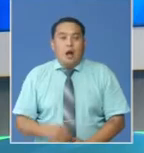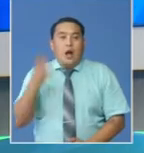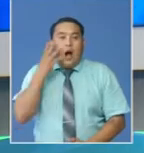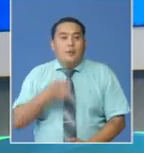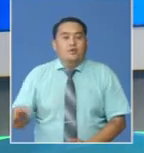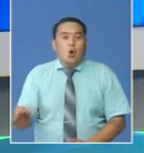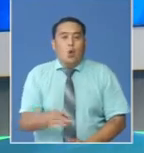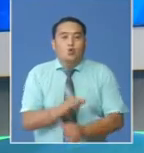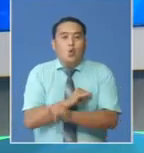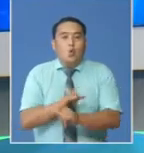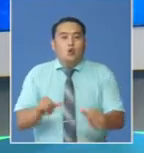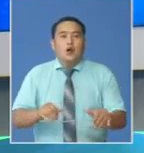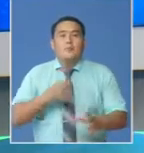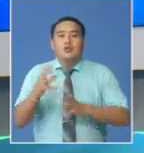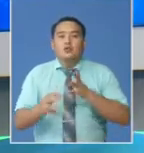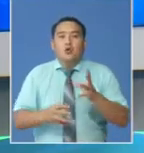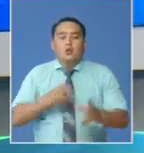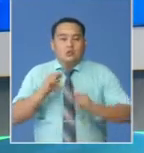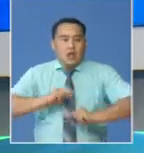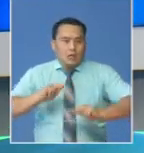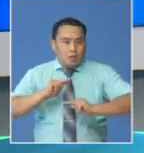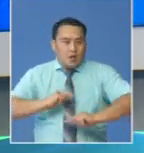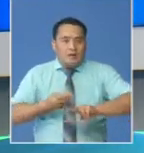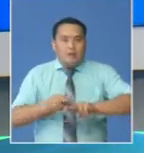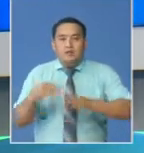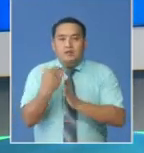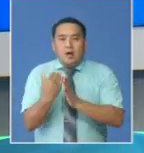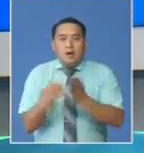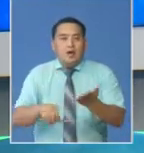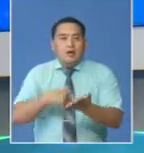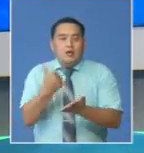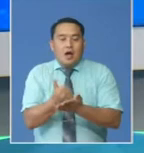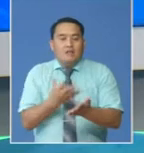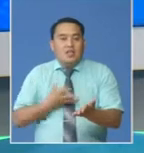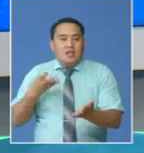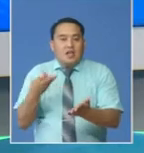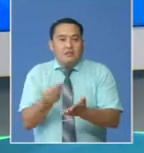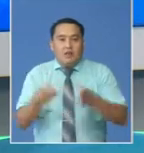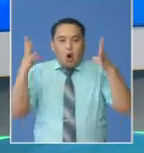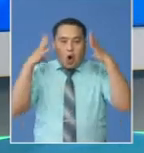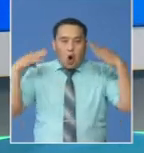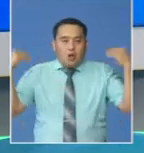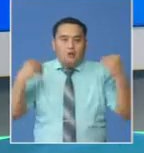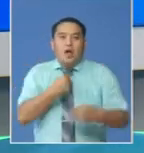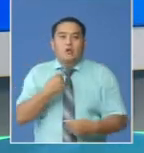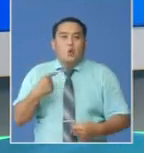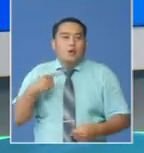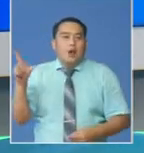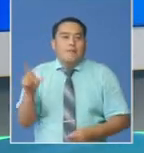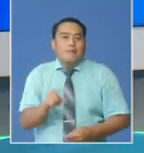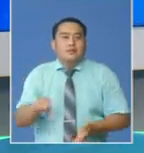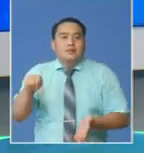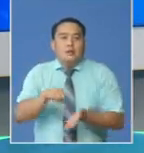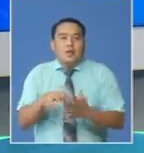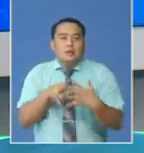Алматинская область расширяет международное сотрудничество. Отныне в списке потенциальных инвесторов – голландцы. Сегодня Талдыкурган посетили